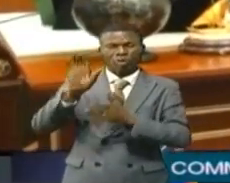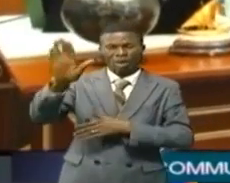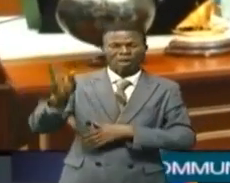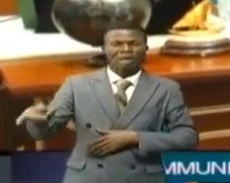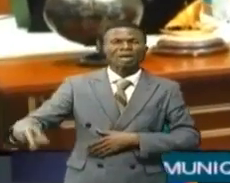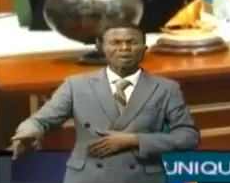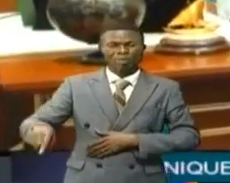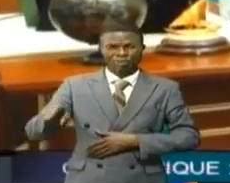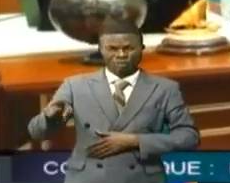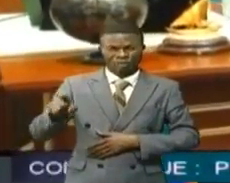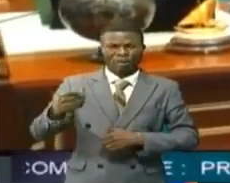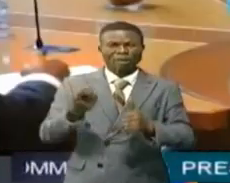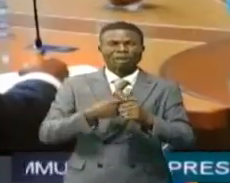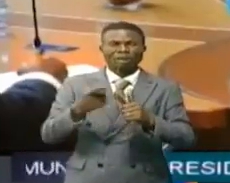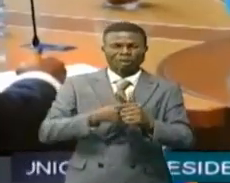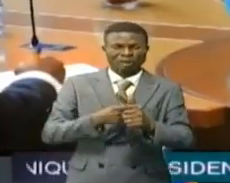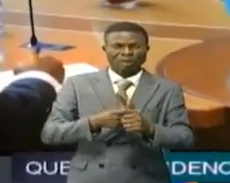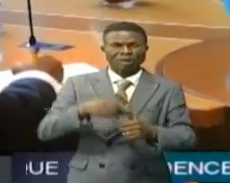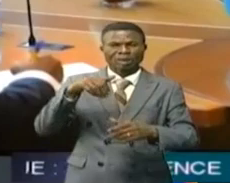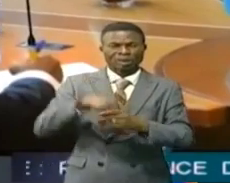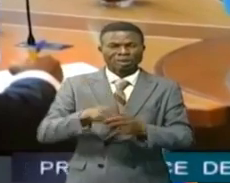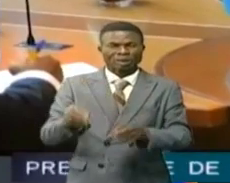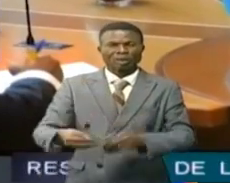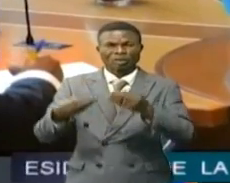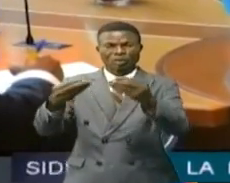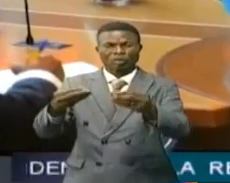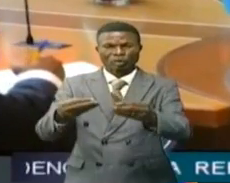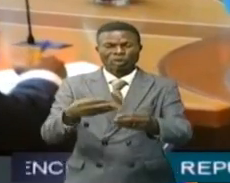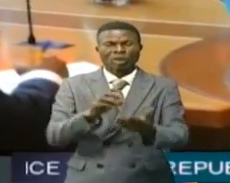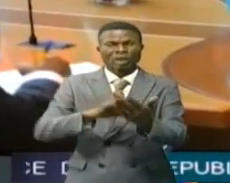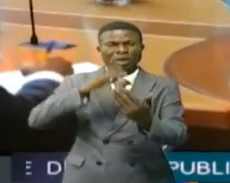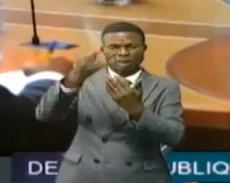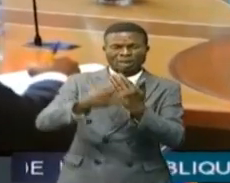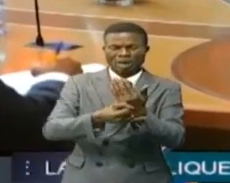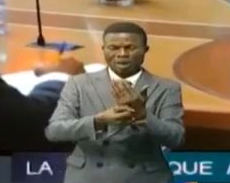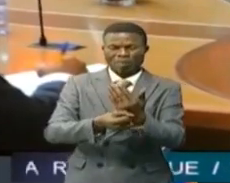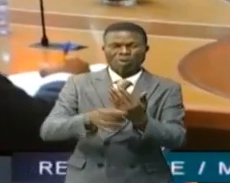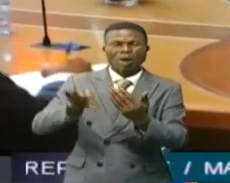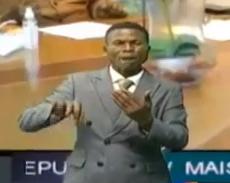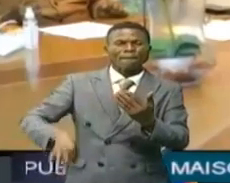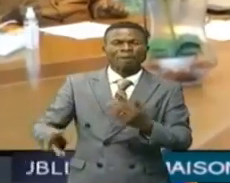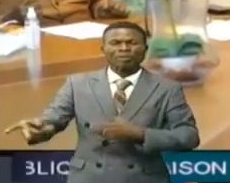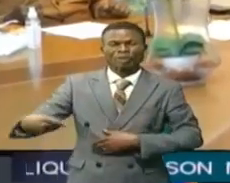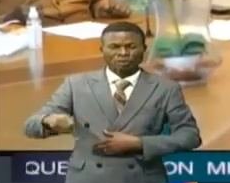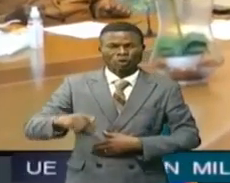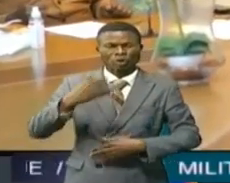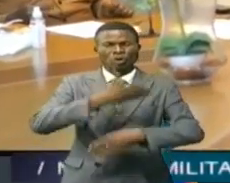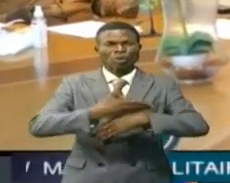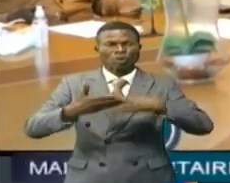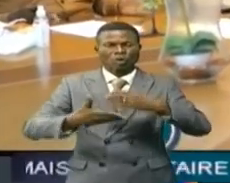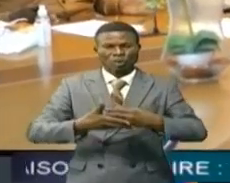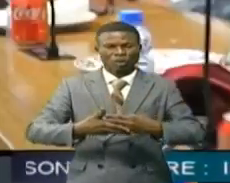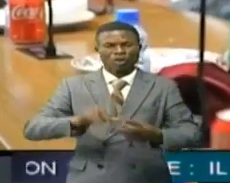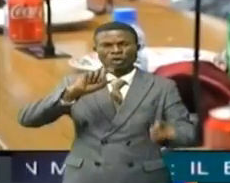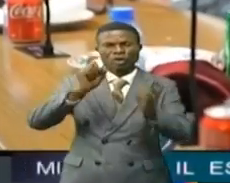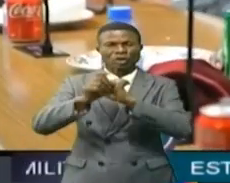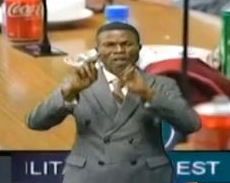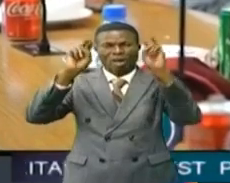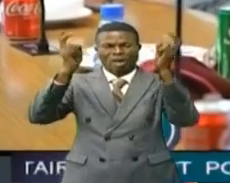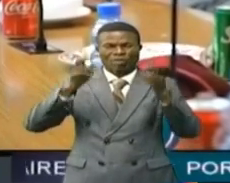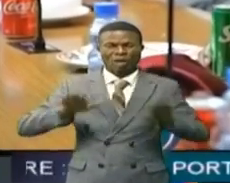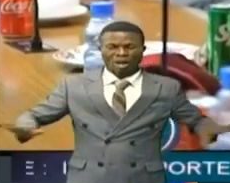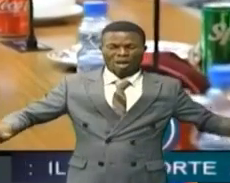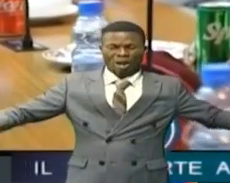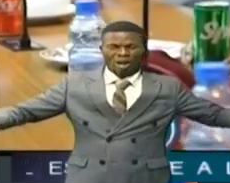la Tshuapa, notamment à travers la mise en œuvre de quelques projets d'intérêt général comme la réhabilitation et la modernisation de l'aéroport